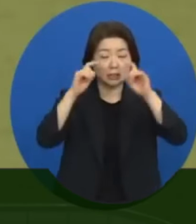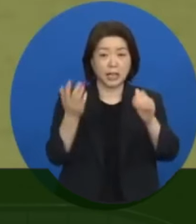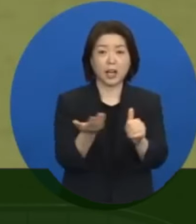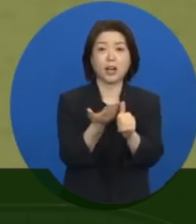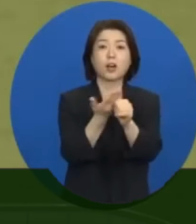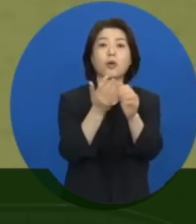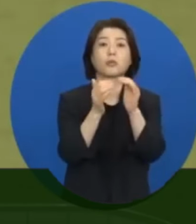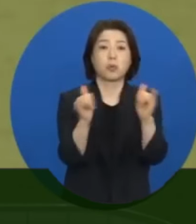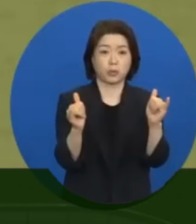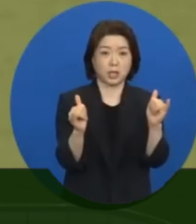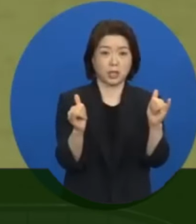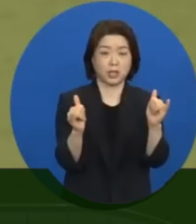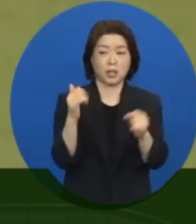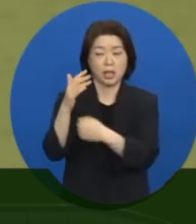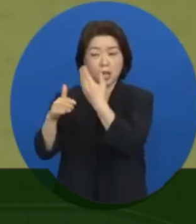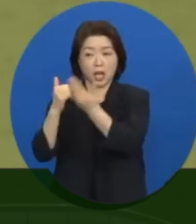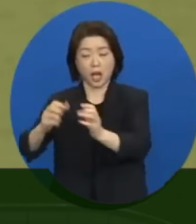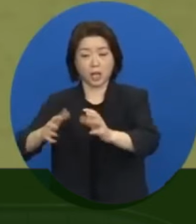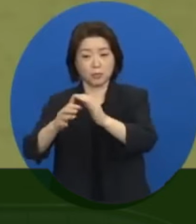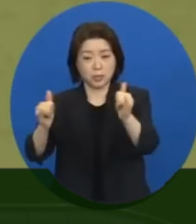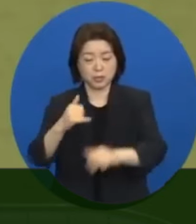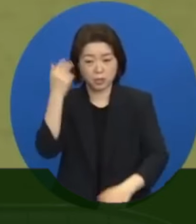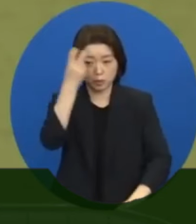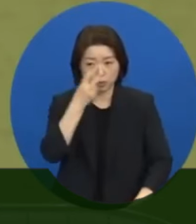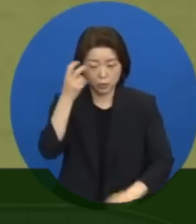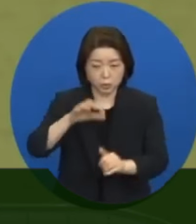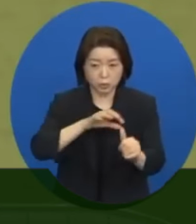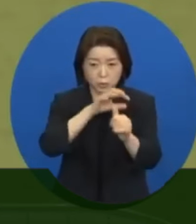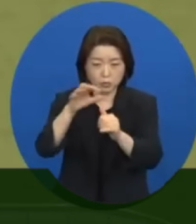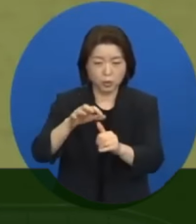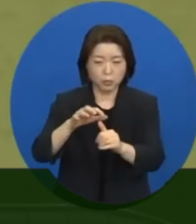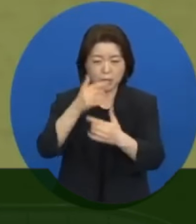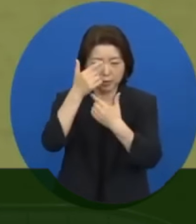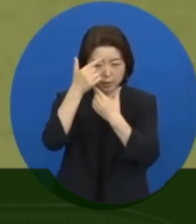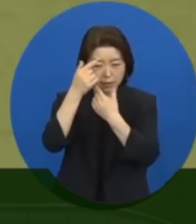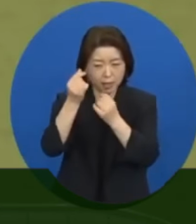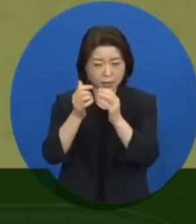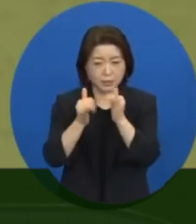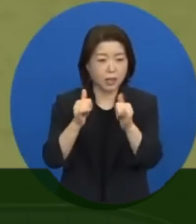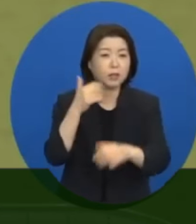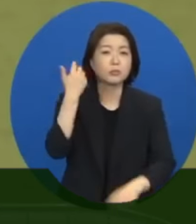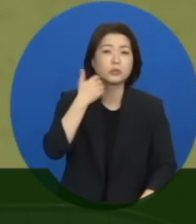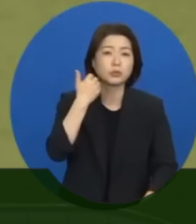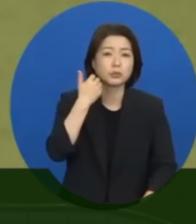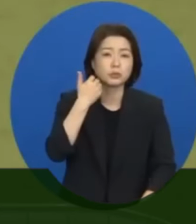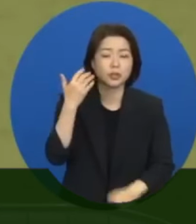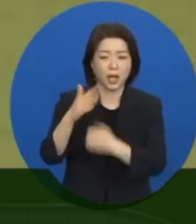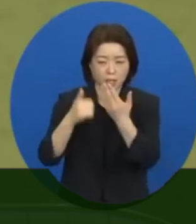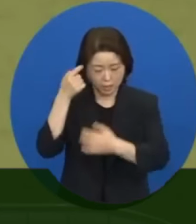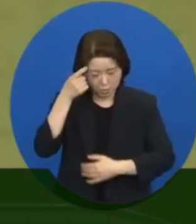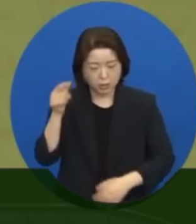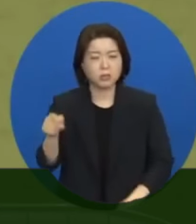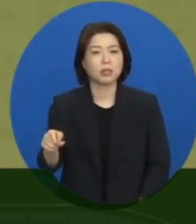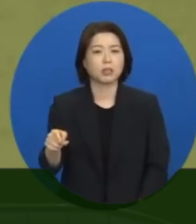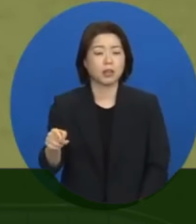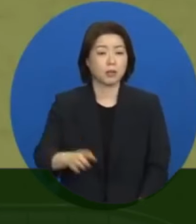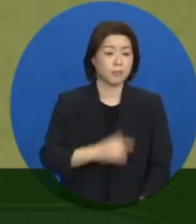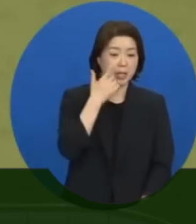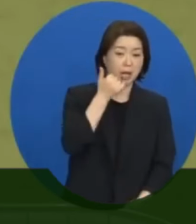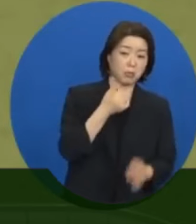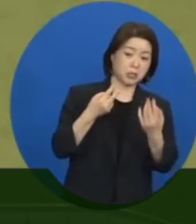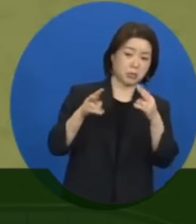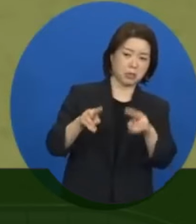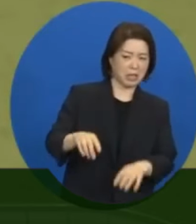목자다 하나님의 백성들을 돌보기에 더 적합한 인물이 있는가 하나님은 그렇게 보시는 거예 아버지와 보기에는